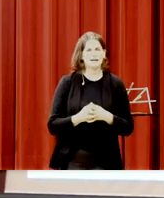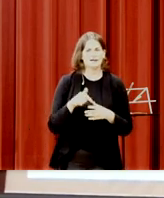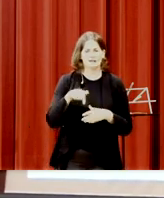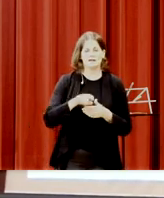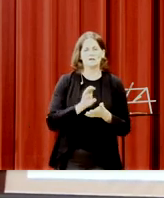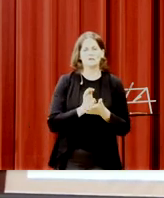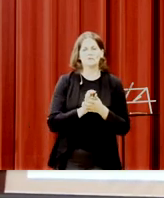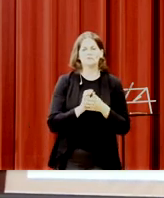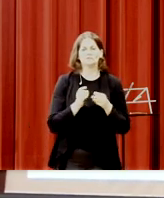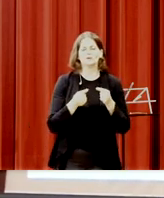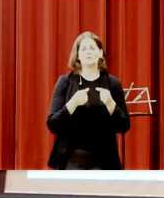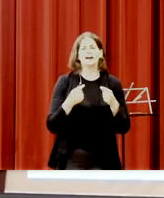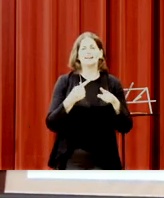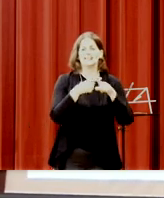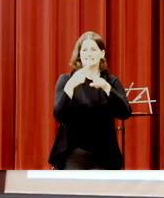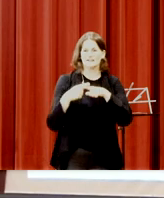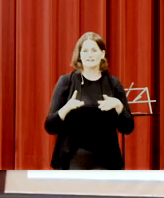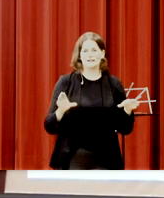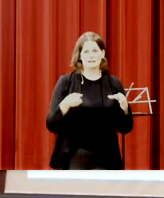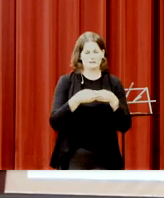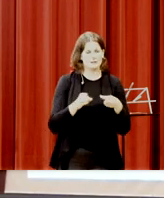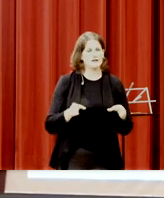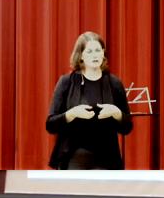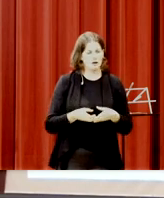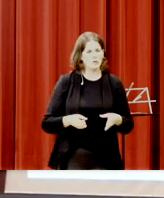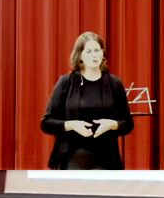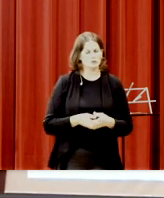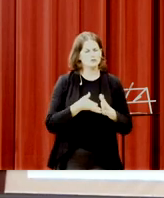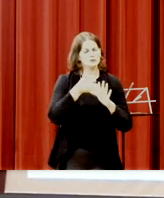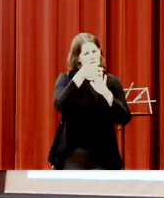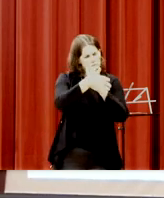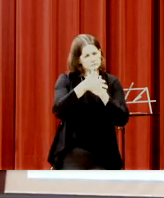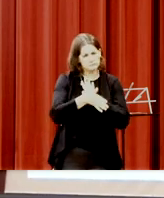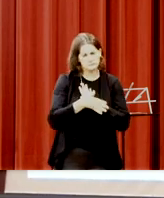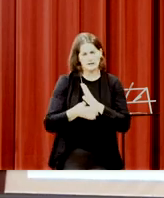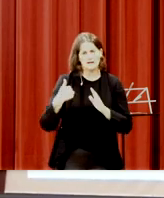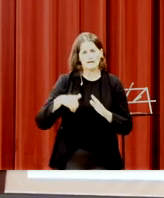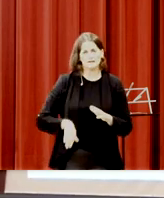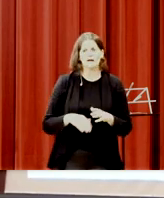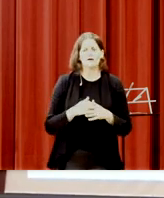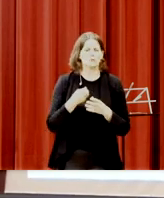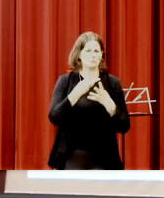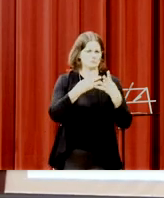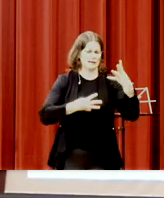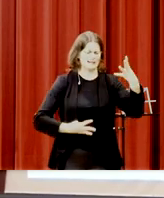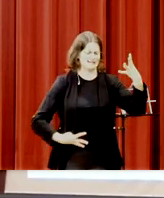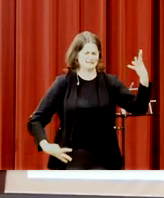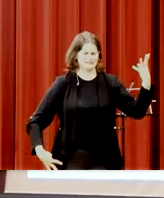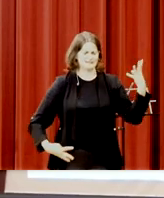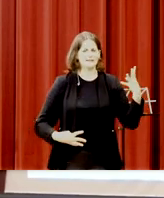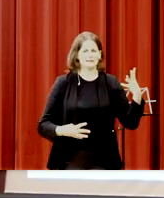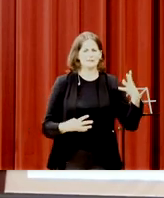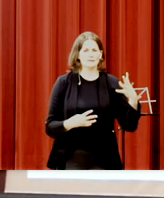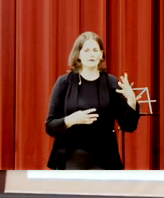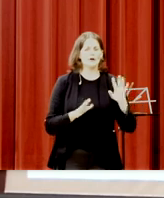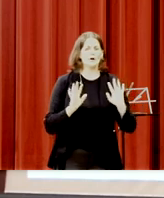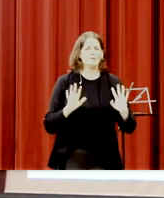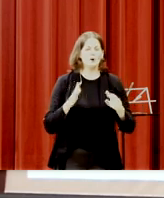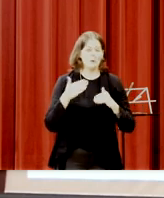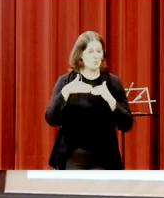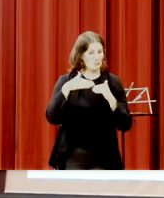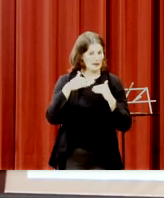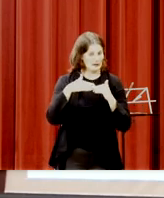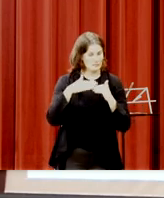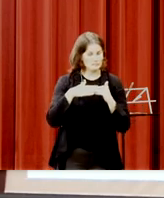llarga, però com a mínim parlar del desplegament de l'energia fotovoltaica. A dia d'avui tenim un